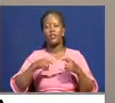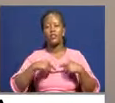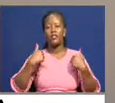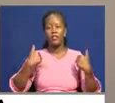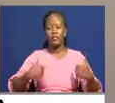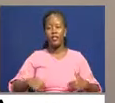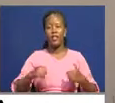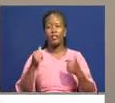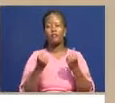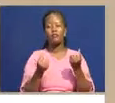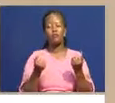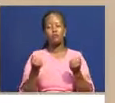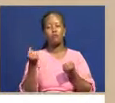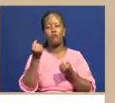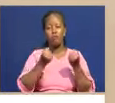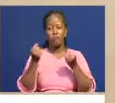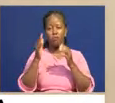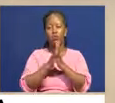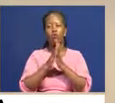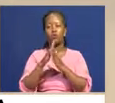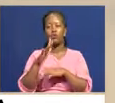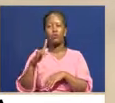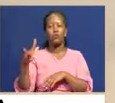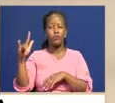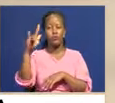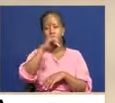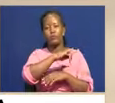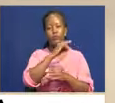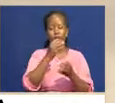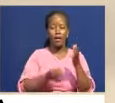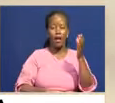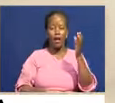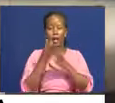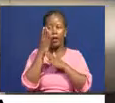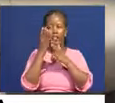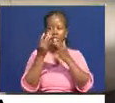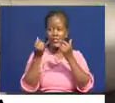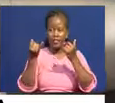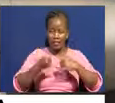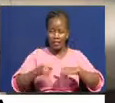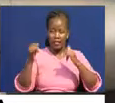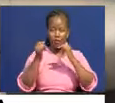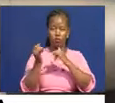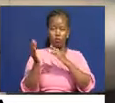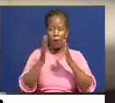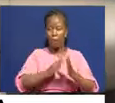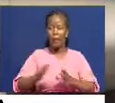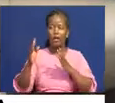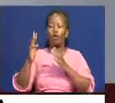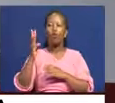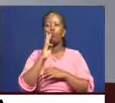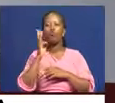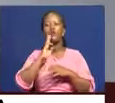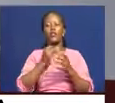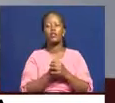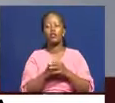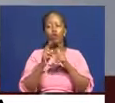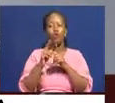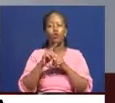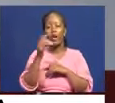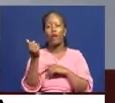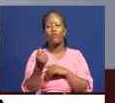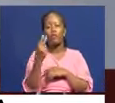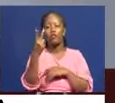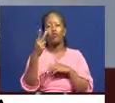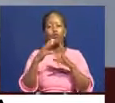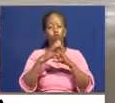ya MA-600 ilizindua safari ya majaribio ya kushuka kwa maji, huku aina mbili za helikopta zilizozalishwa